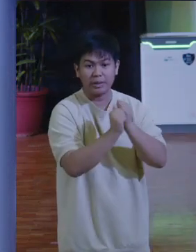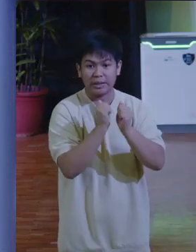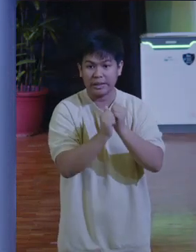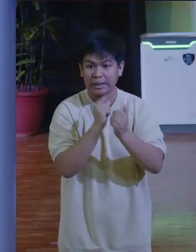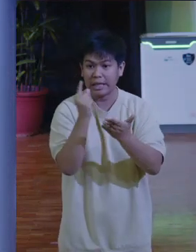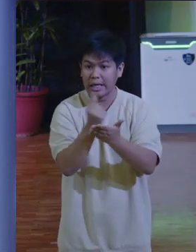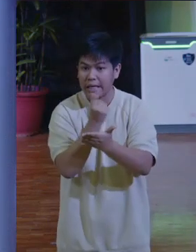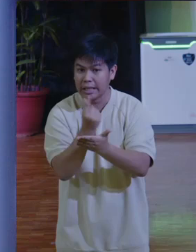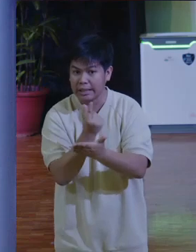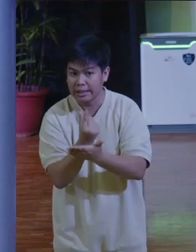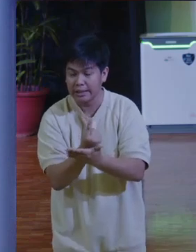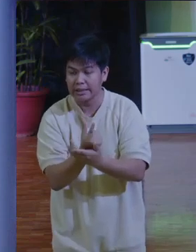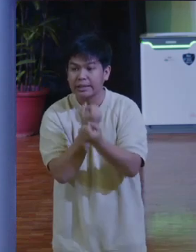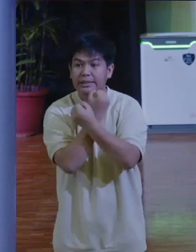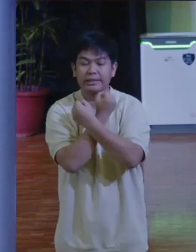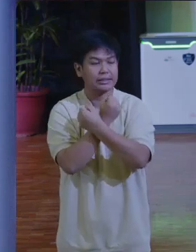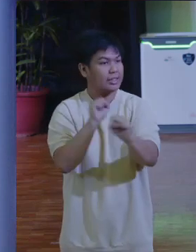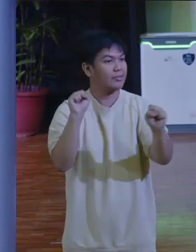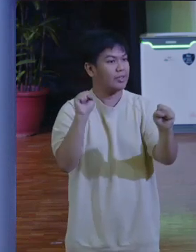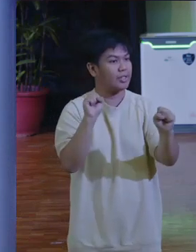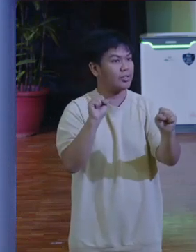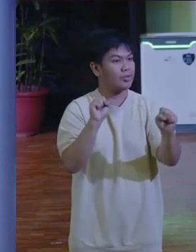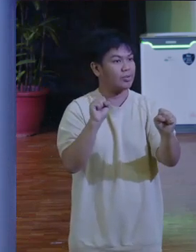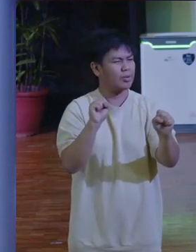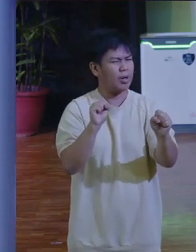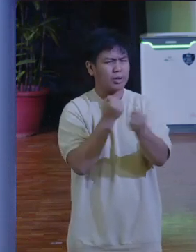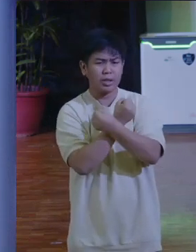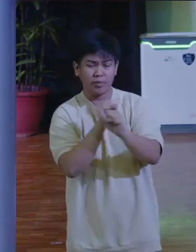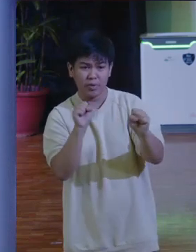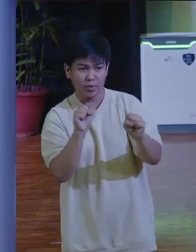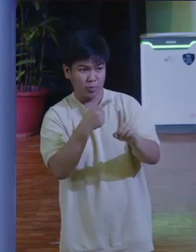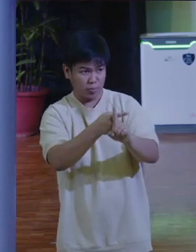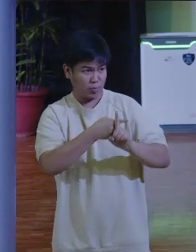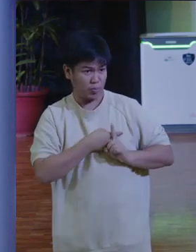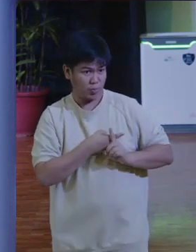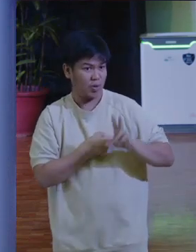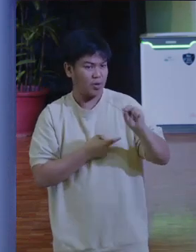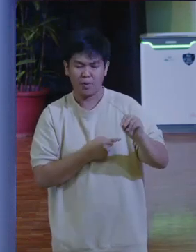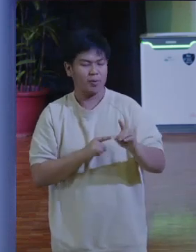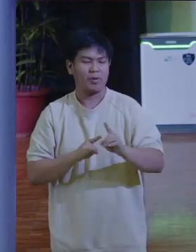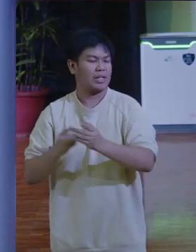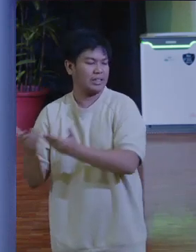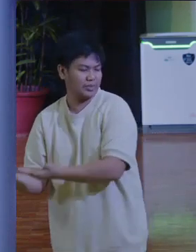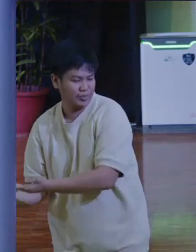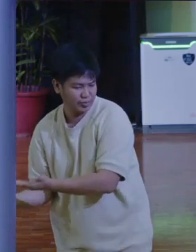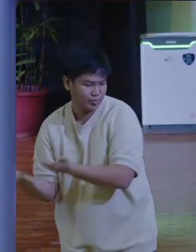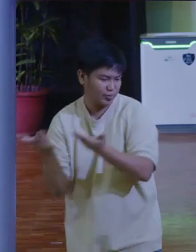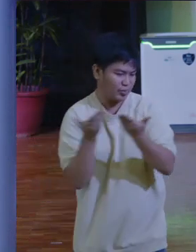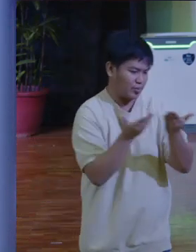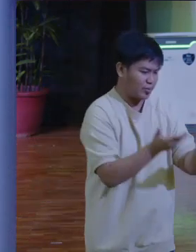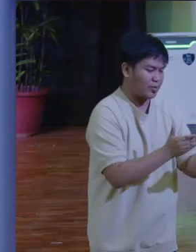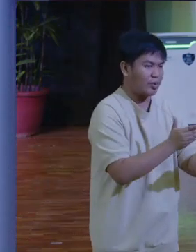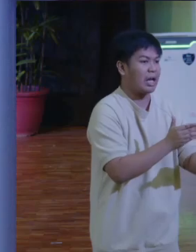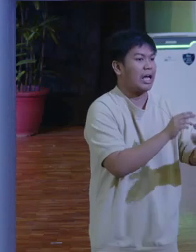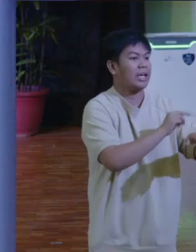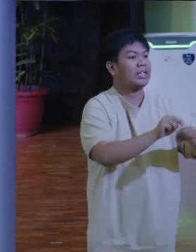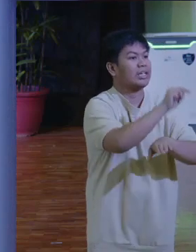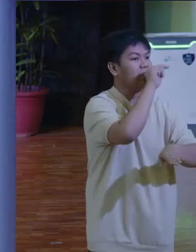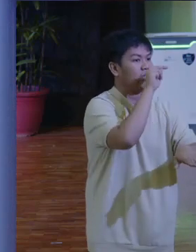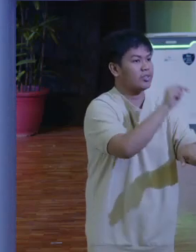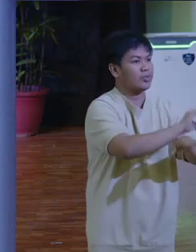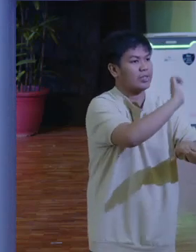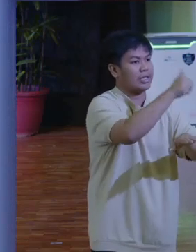po ay salvation. Pero para sa kanila, ang salvation po ay ma-restore ang kanilang national